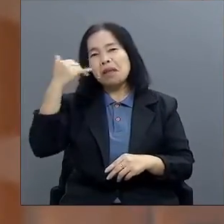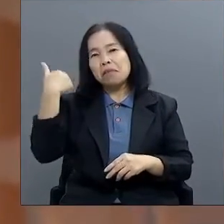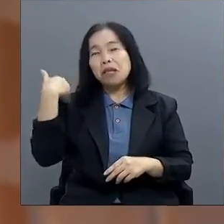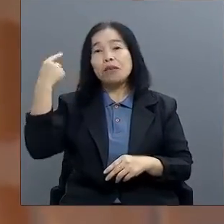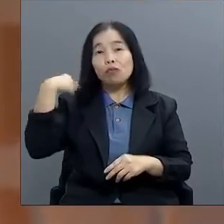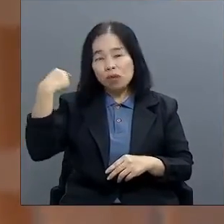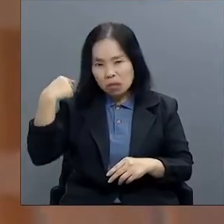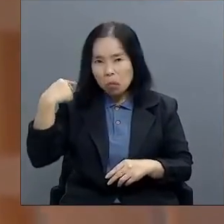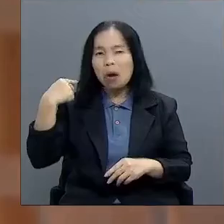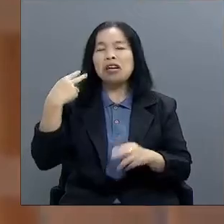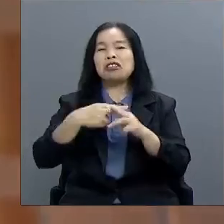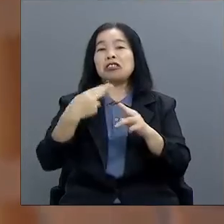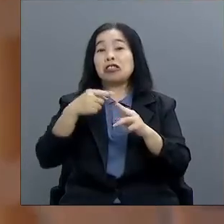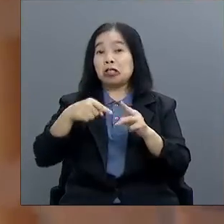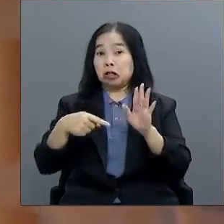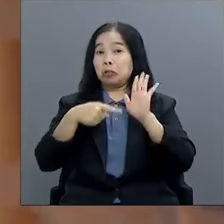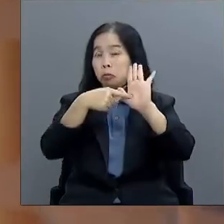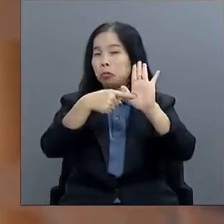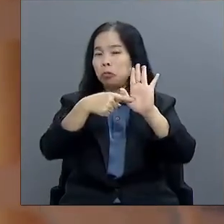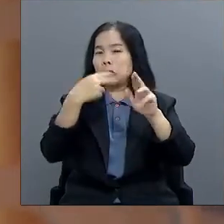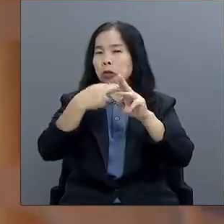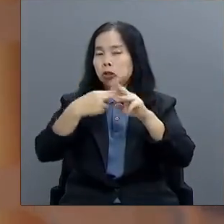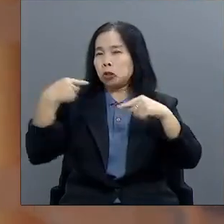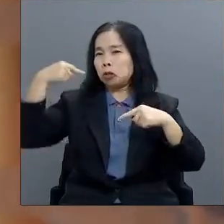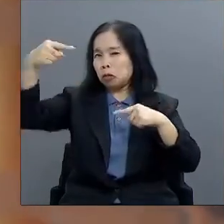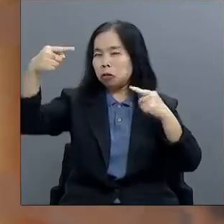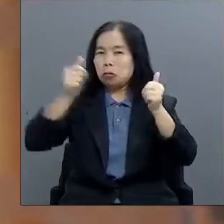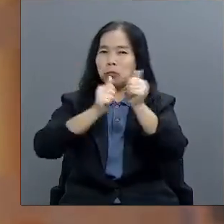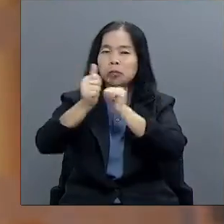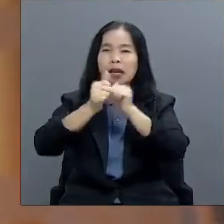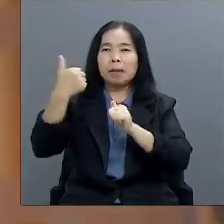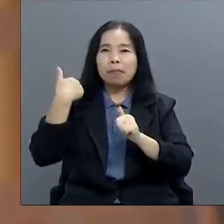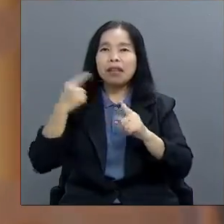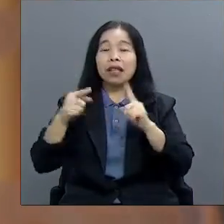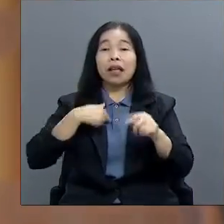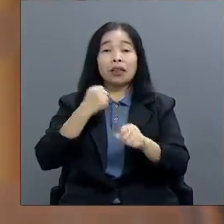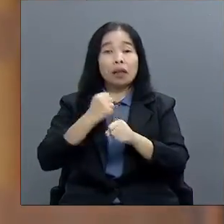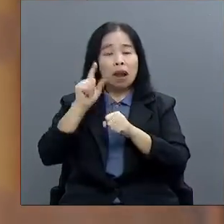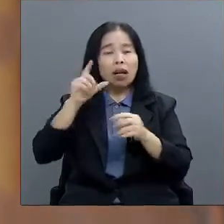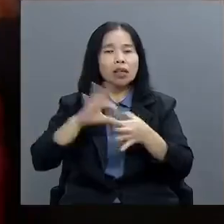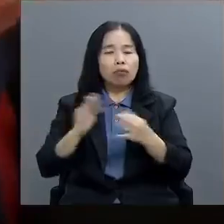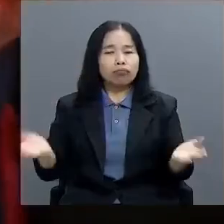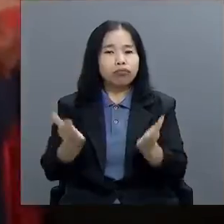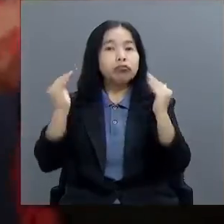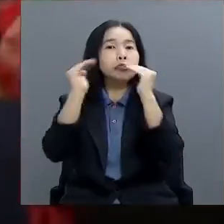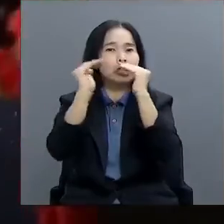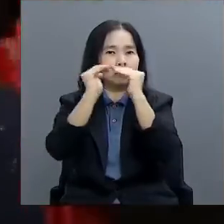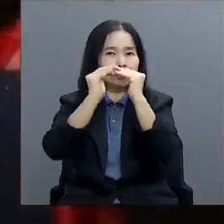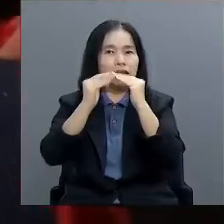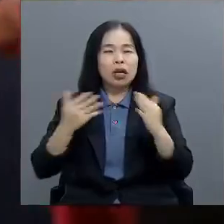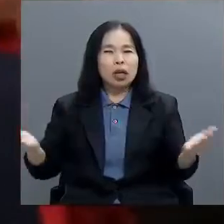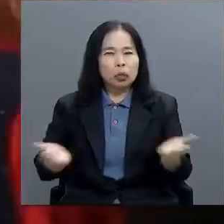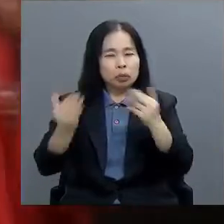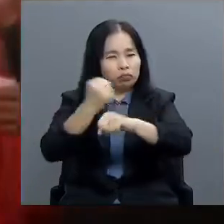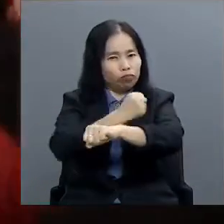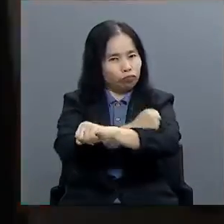าเดินที่ได้เข้าชิงในสาขานักแสดงสมทบหญิงยอดเยี่ยมซึ่งเธอทำงานรณรงค์ด้านสิทธิสตรีและสนับสนุนเรื่องค่าจ้างเท่าเทียม